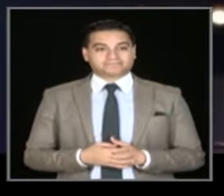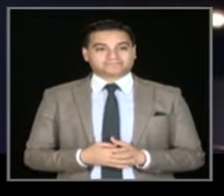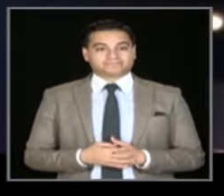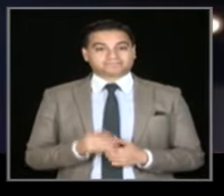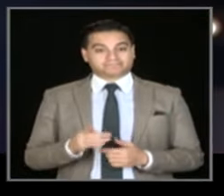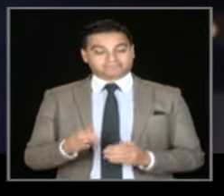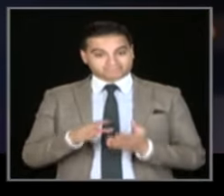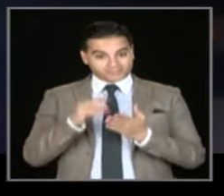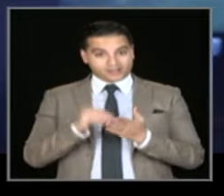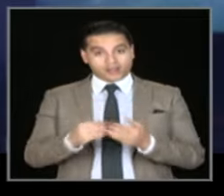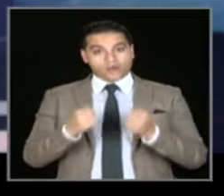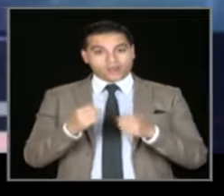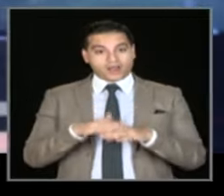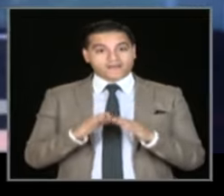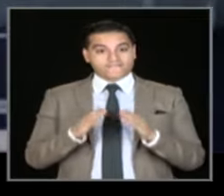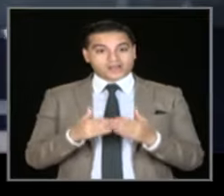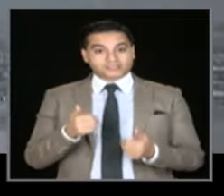بداية قوية من فريق الصحبجية،